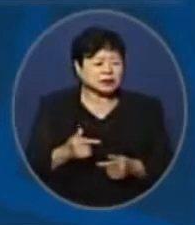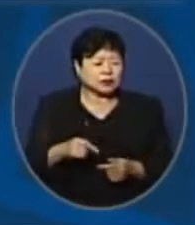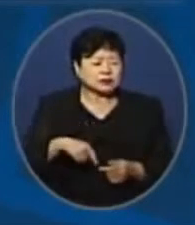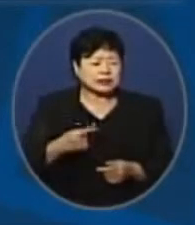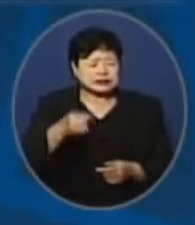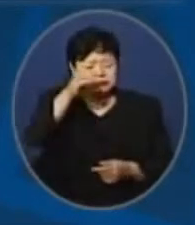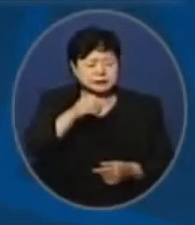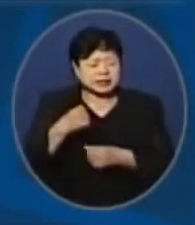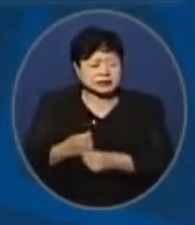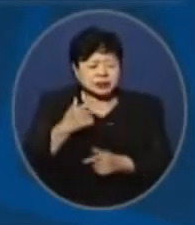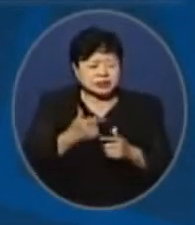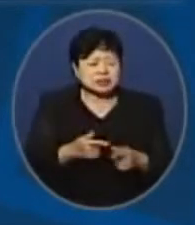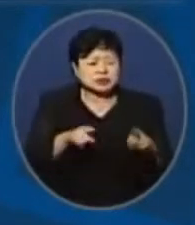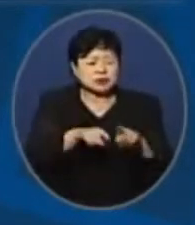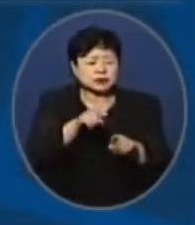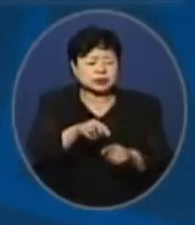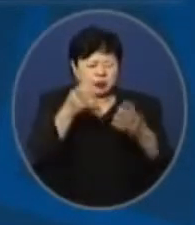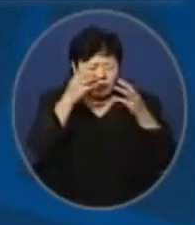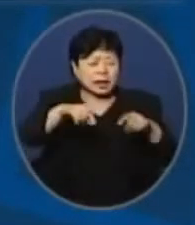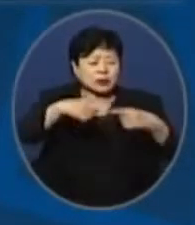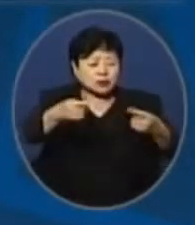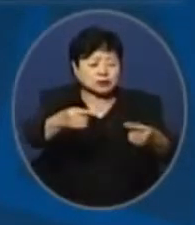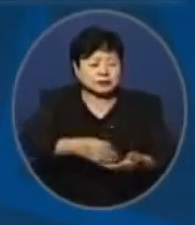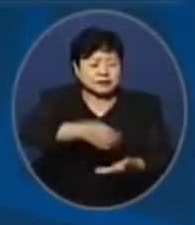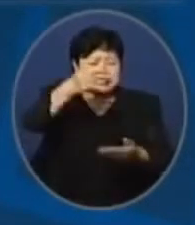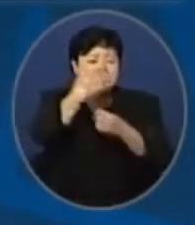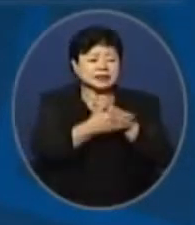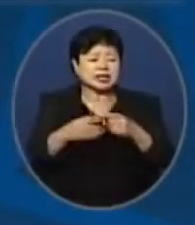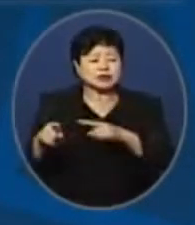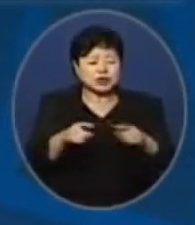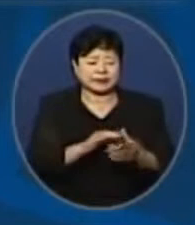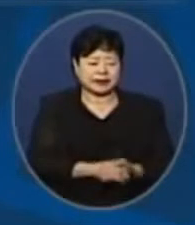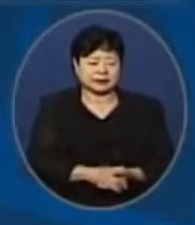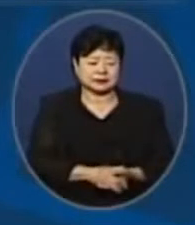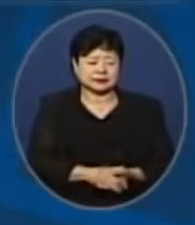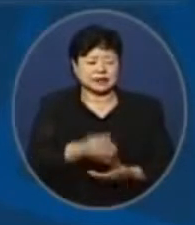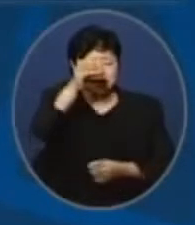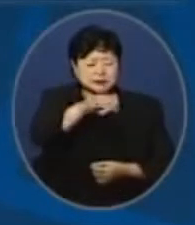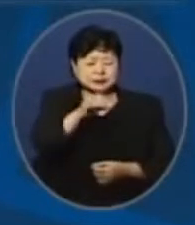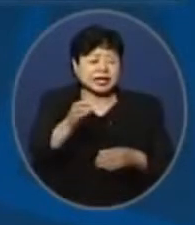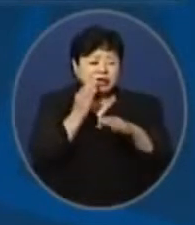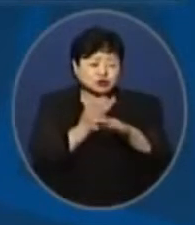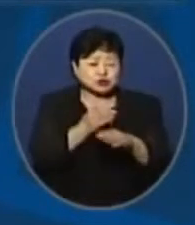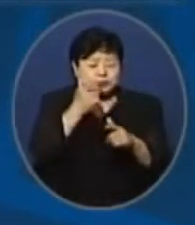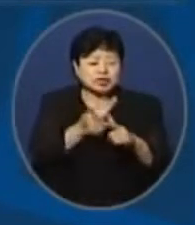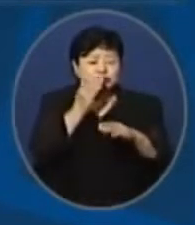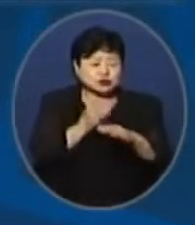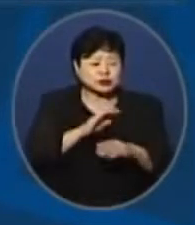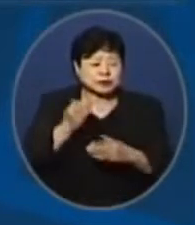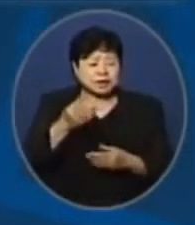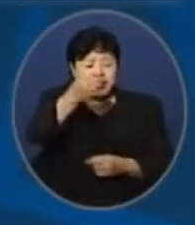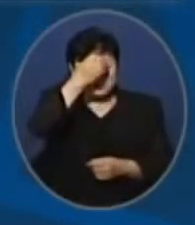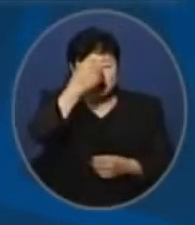지고 예수와 이웃의 고난에 동참하는 값비싼 은혜를 누려야 한다. 십자가 중심, 예수 중심의